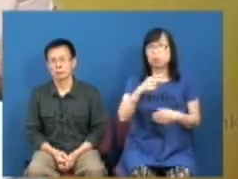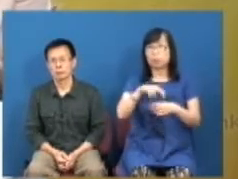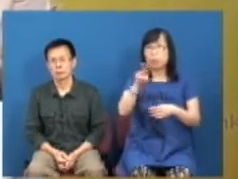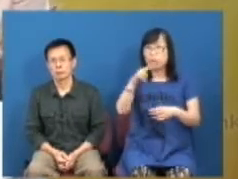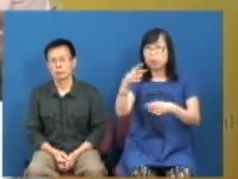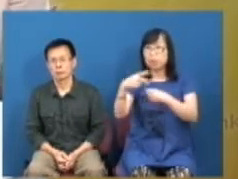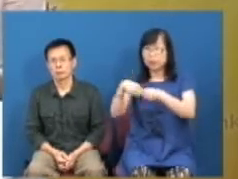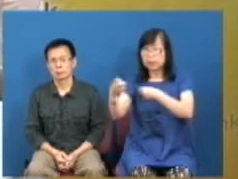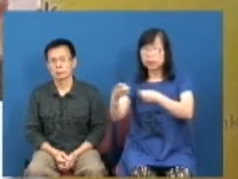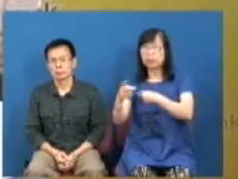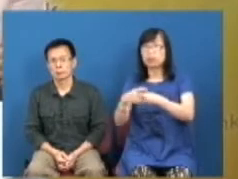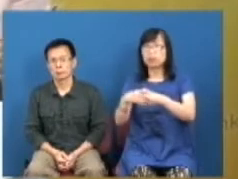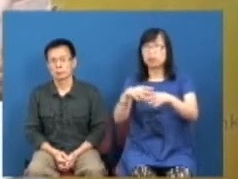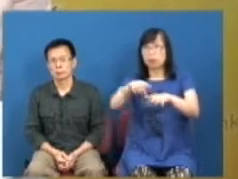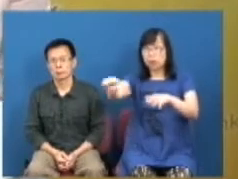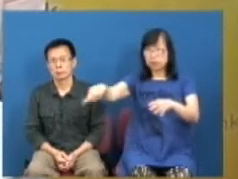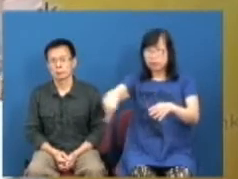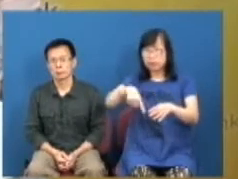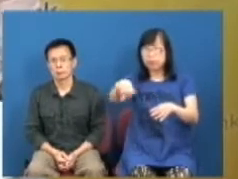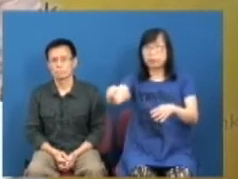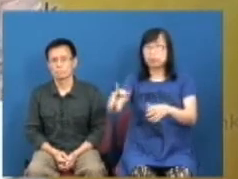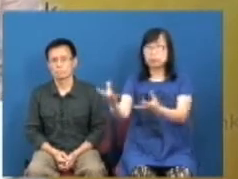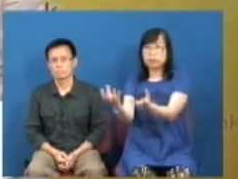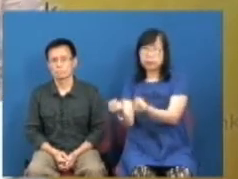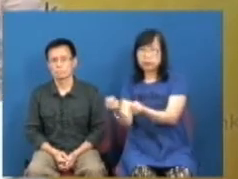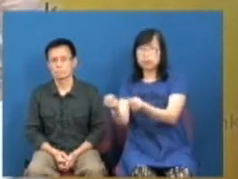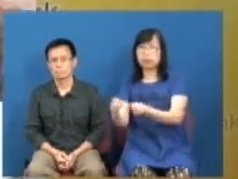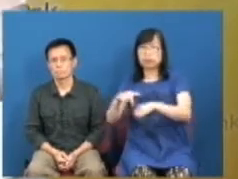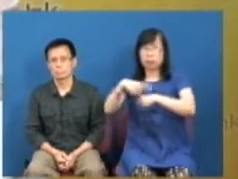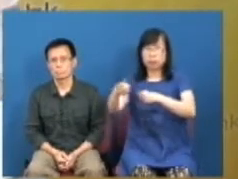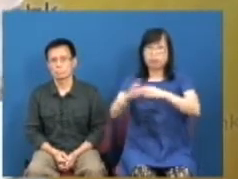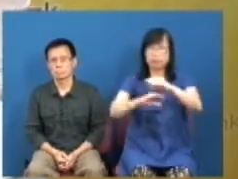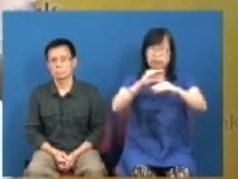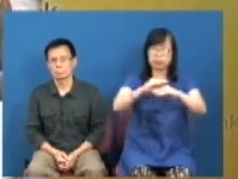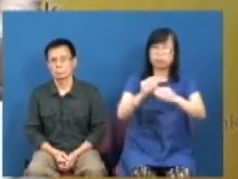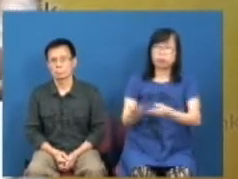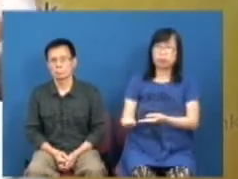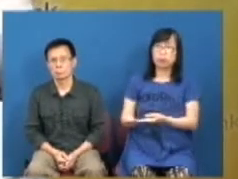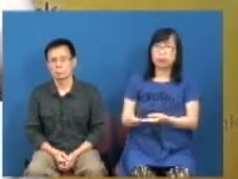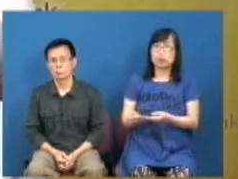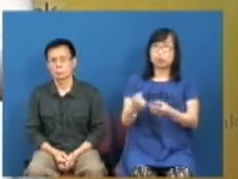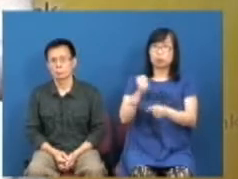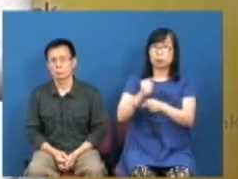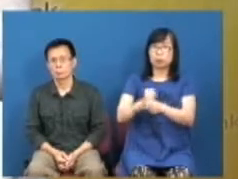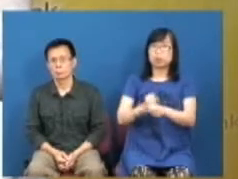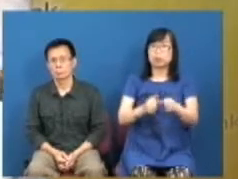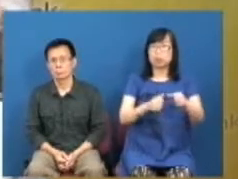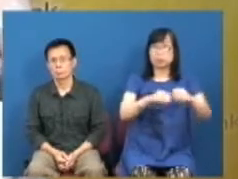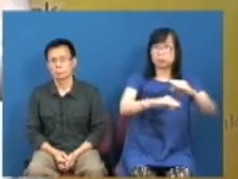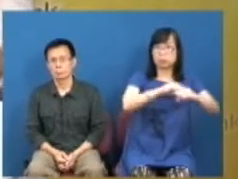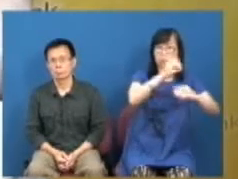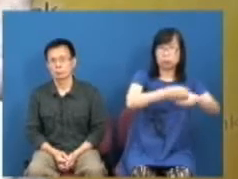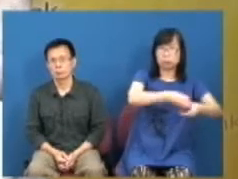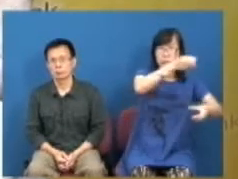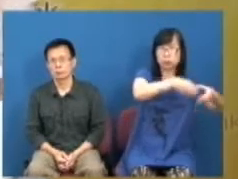啲泥頭先。咁到你起好咗，你可能要回泥噶嘛。即係你做完裝柱之後咧，咁你要